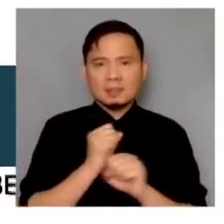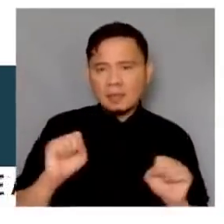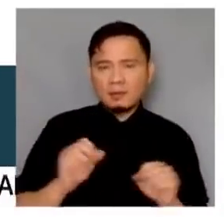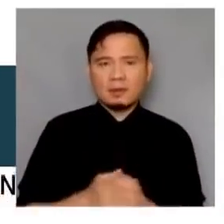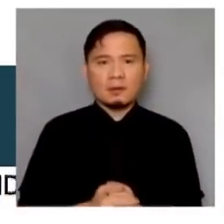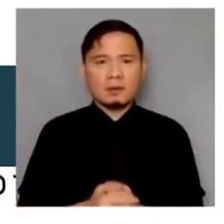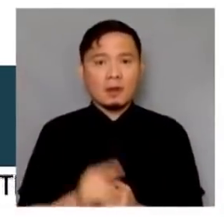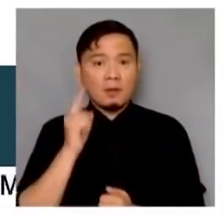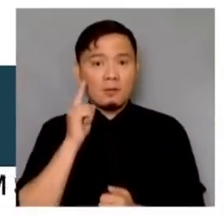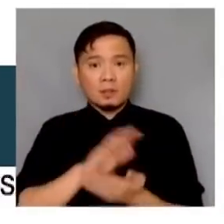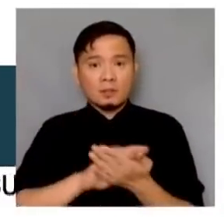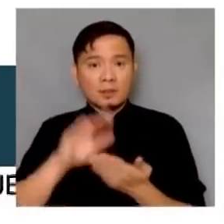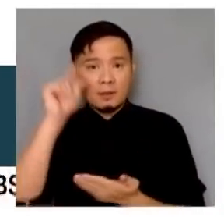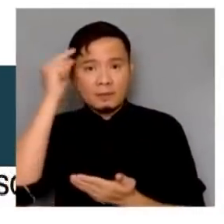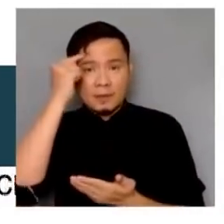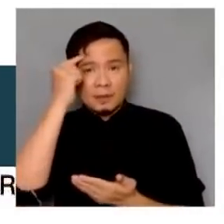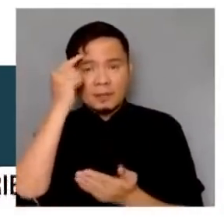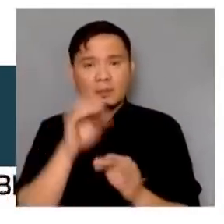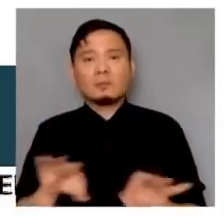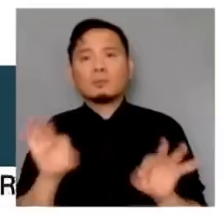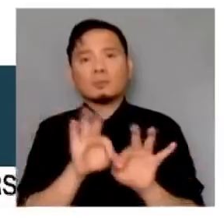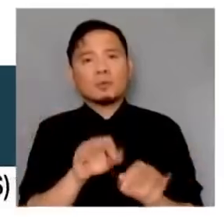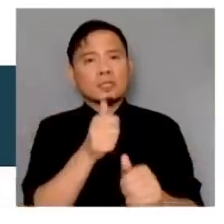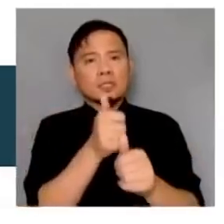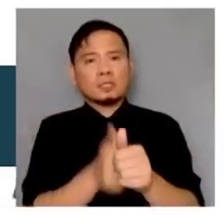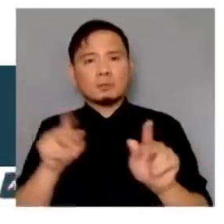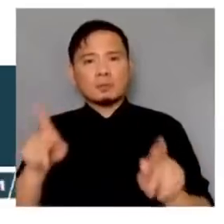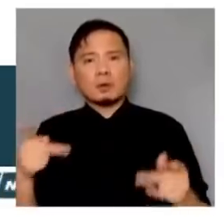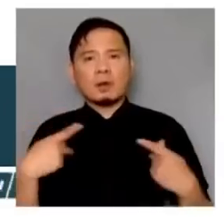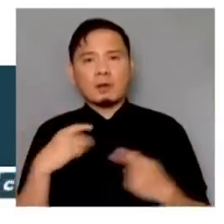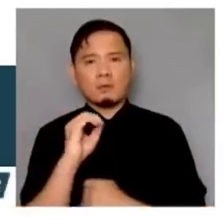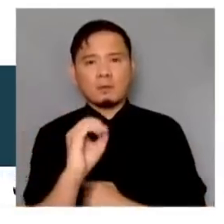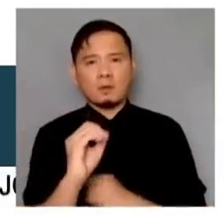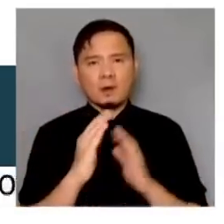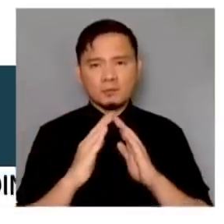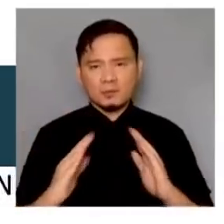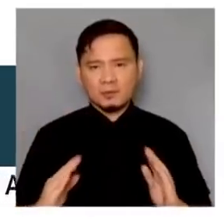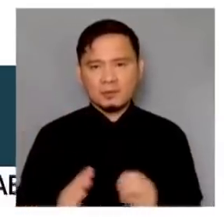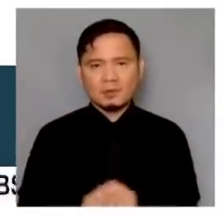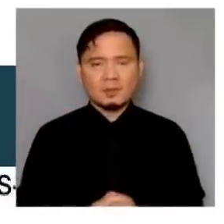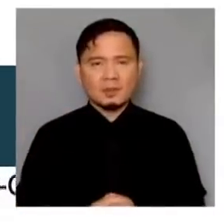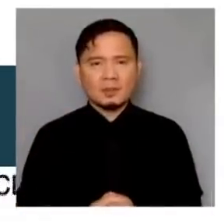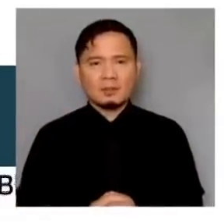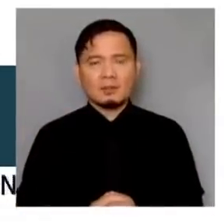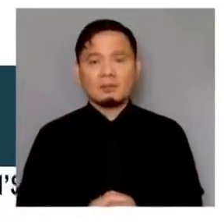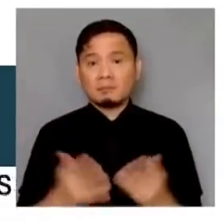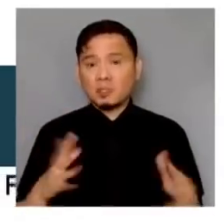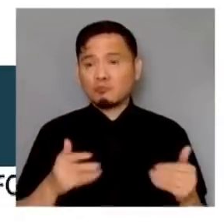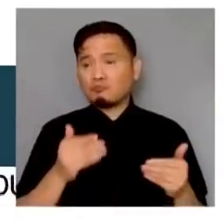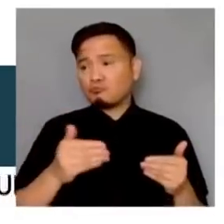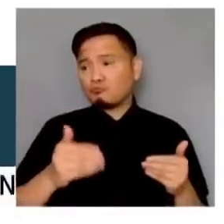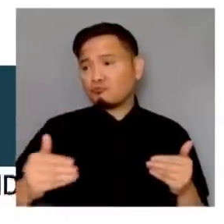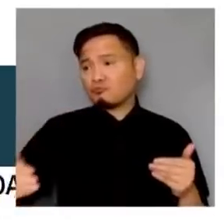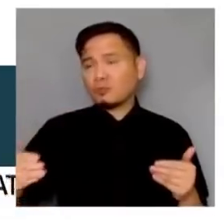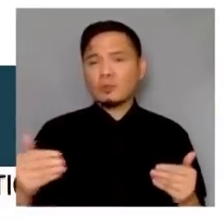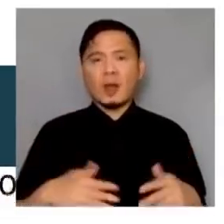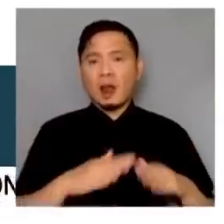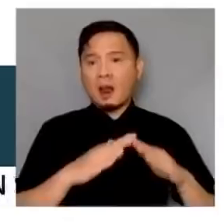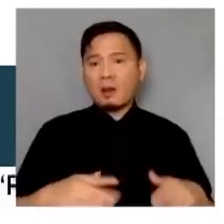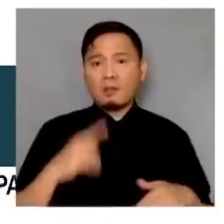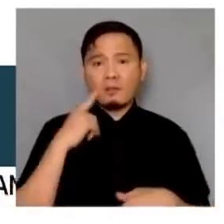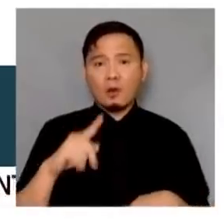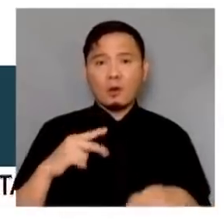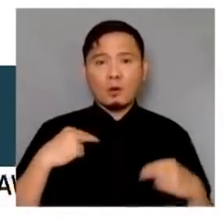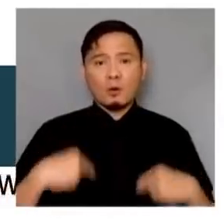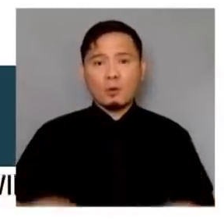lipunan, dapat kada mamayan may sariling tahanan. So yun po yun. Tapos sunod-sunod na po yan, Carmina. Mm. Pabahay for human